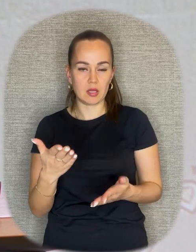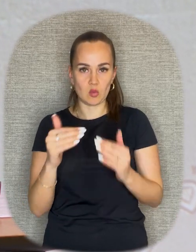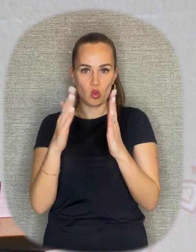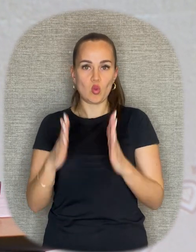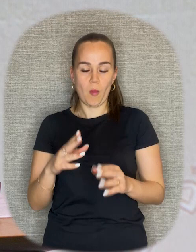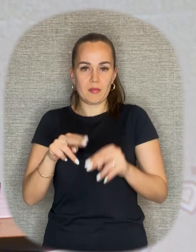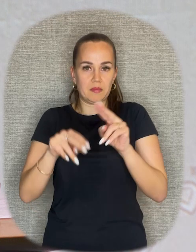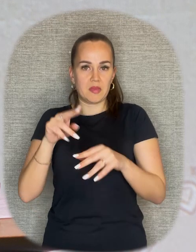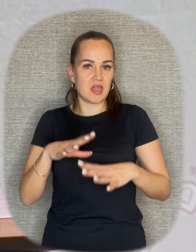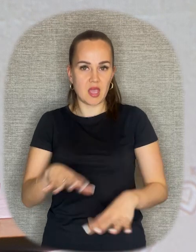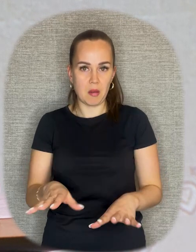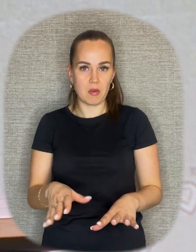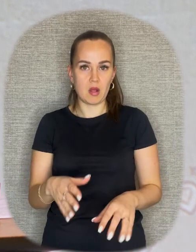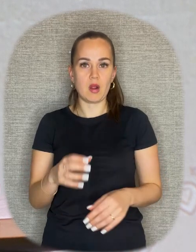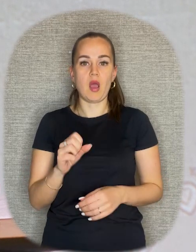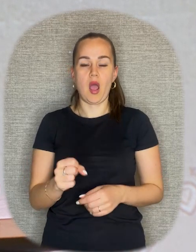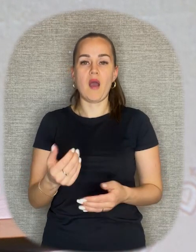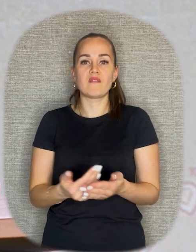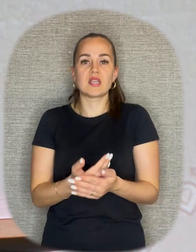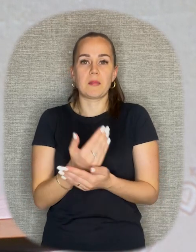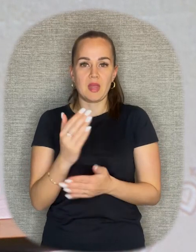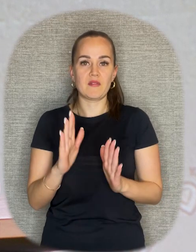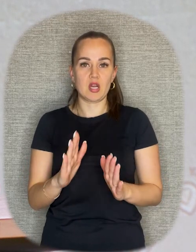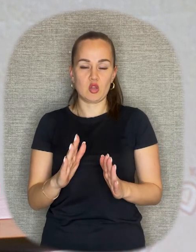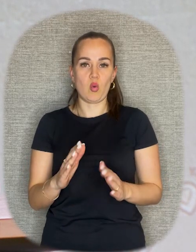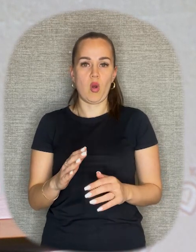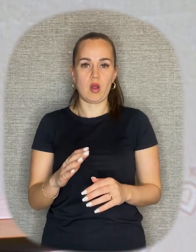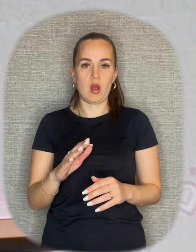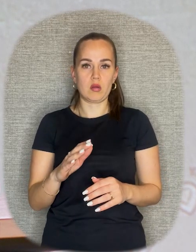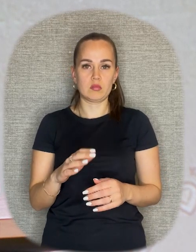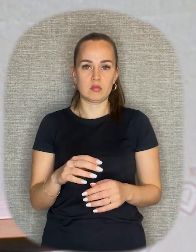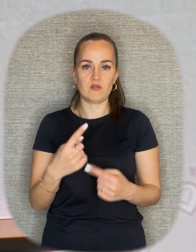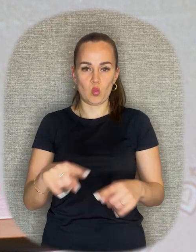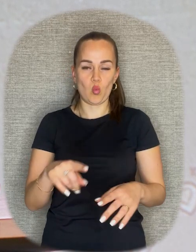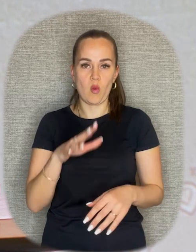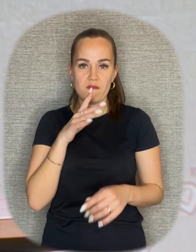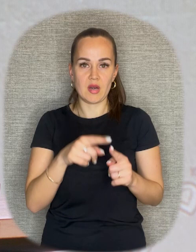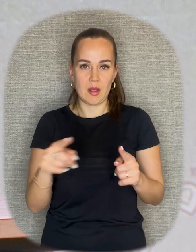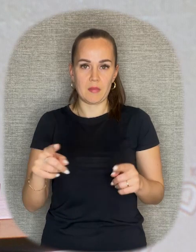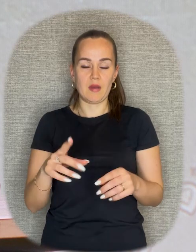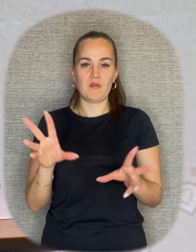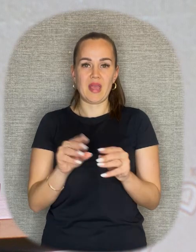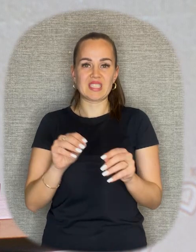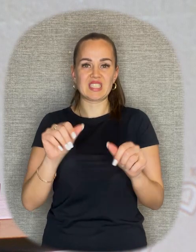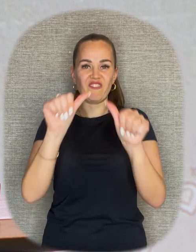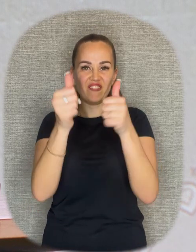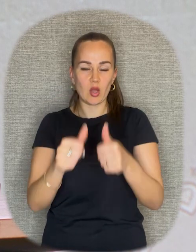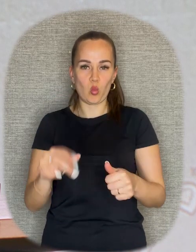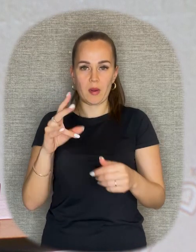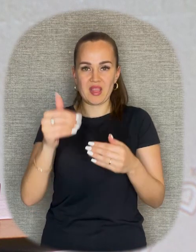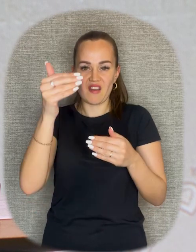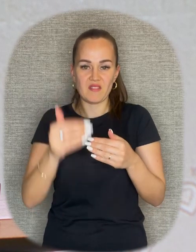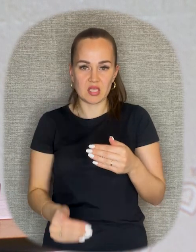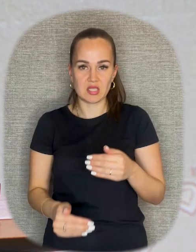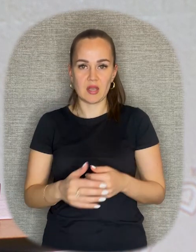похожее возникло А почему вс-таки на Невском тот дом так и не построи а возобновили тот который был до войны вот с